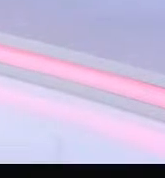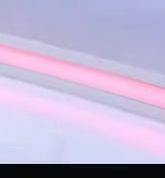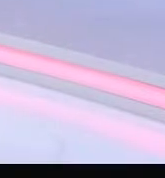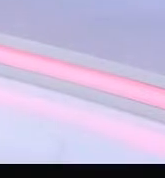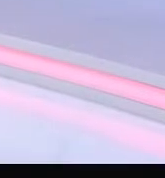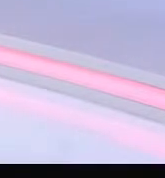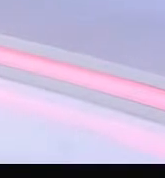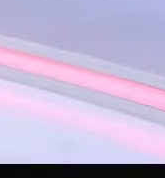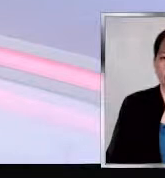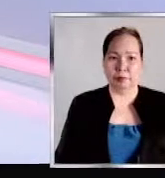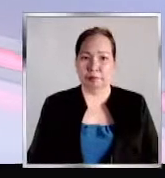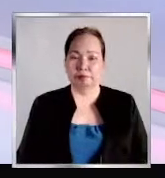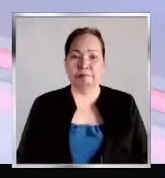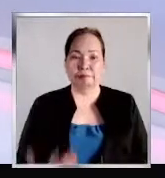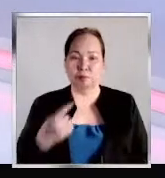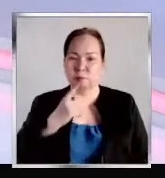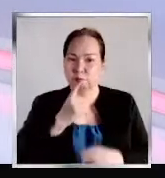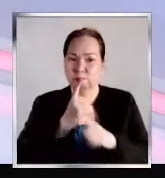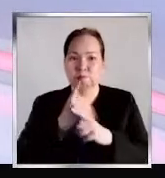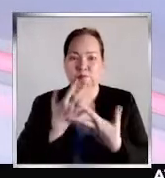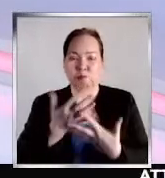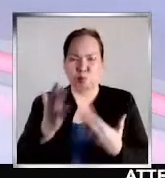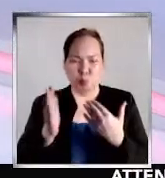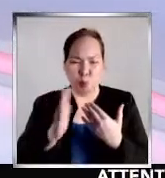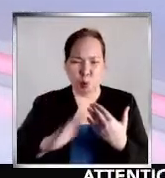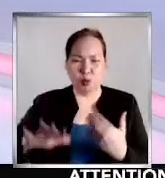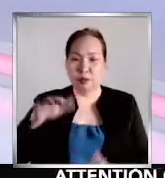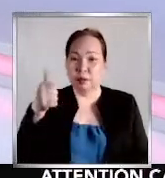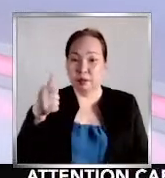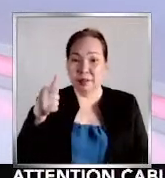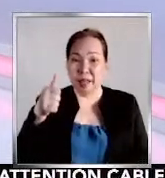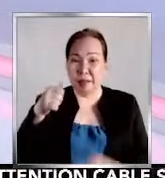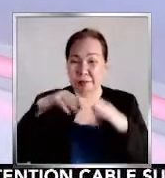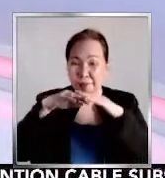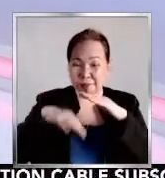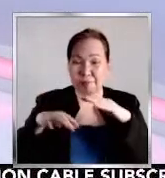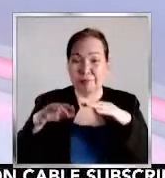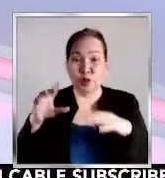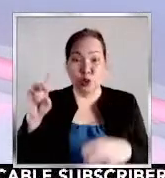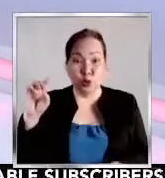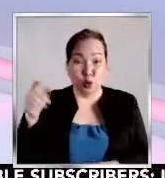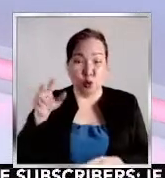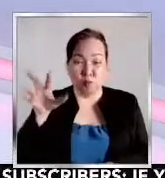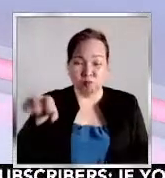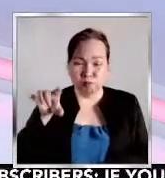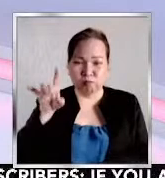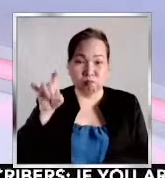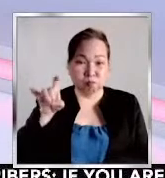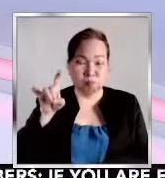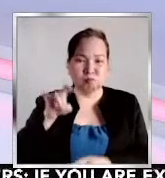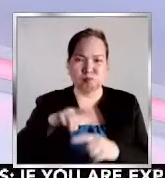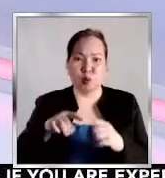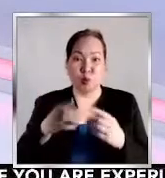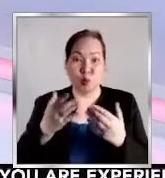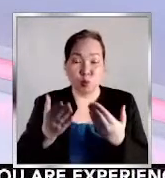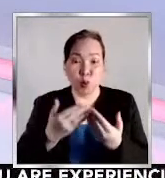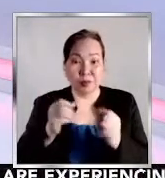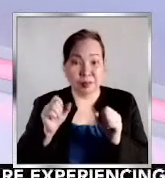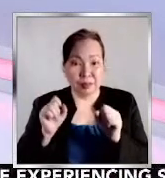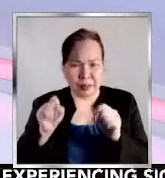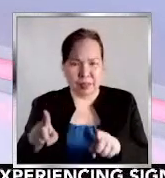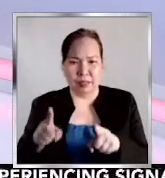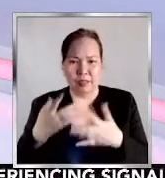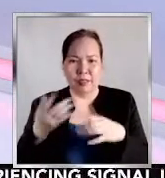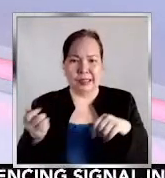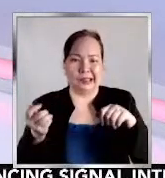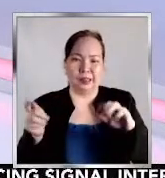Hindi bababa sa 10 asong nailigtas sa Bulacan bago sila maibenta at katayin. Pero meron ding patay na nang nakita. Tutukan